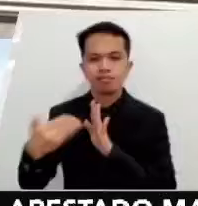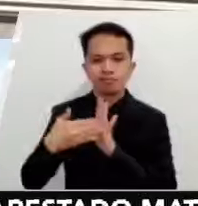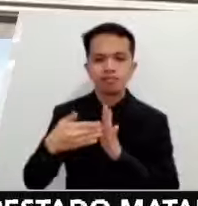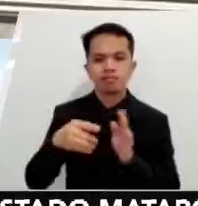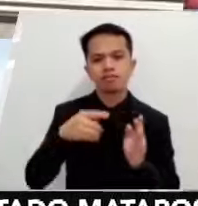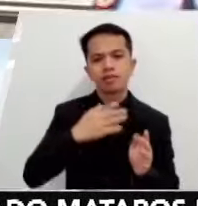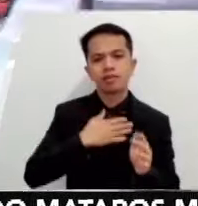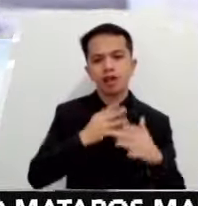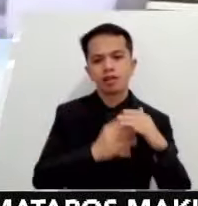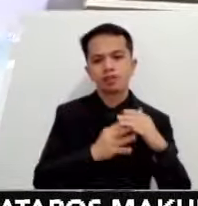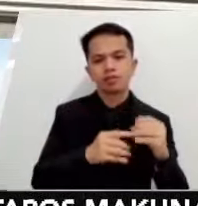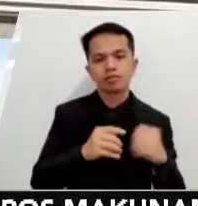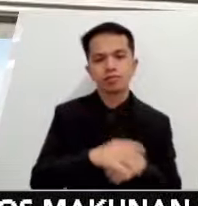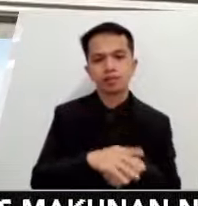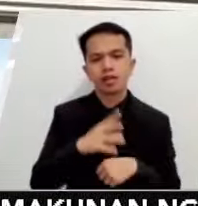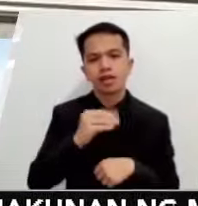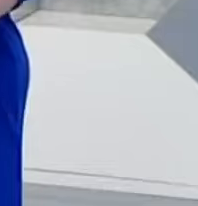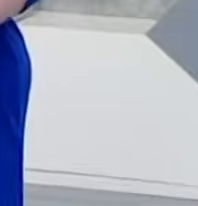saka kay Jojo Nones.